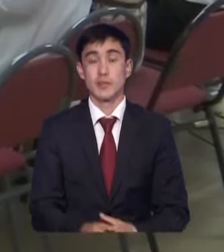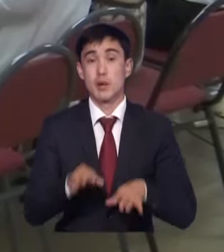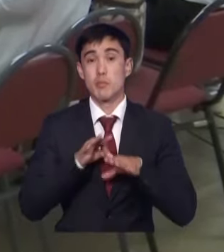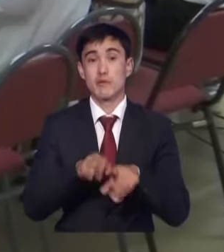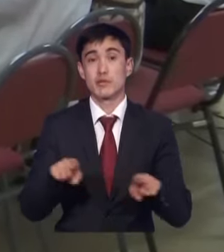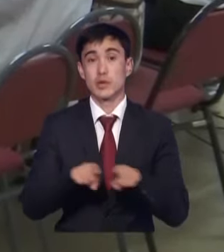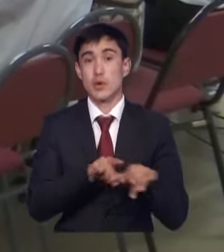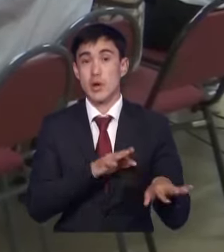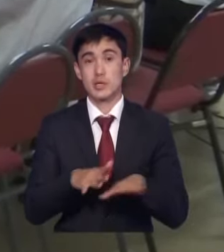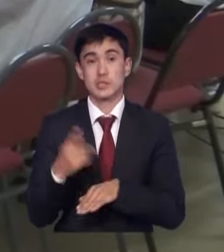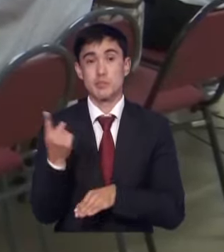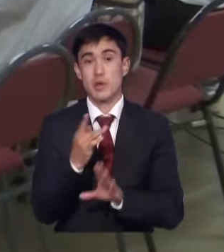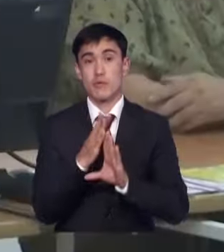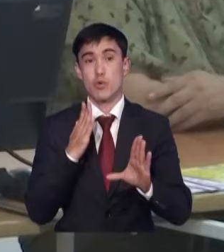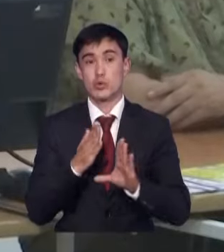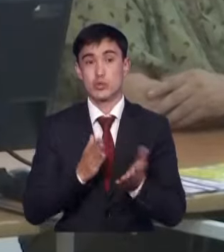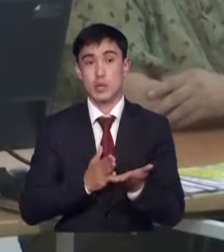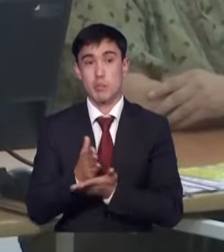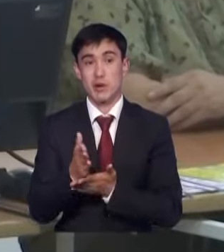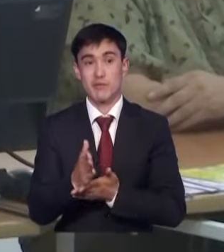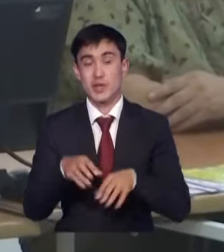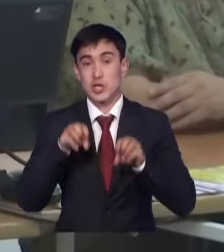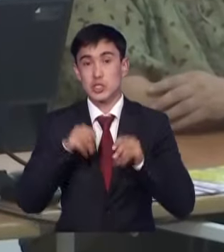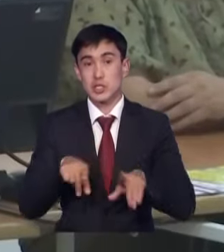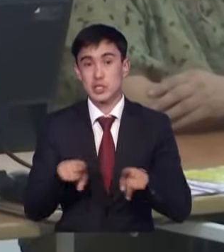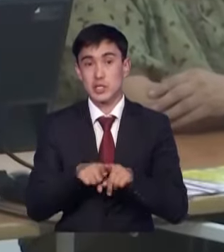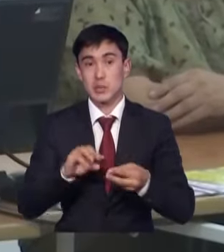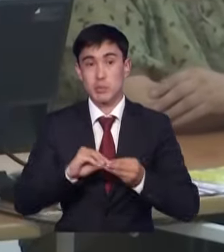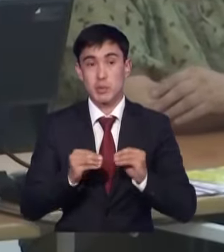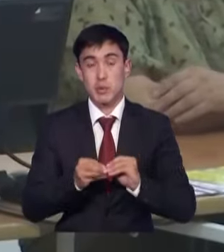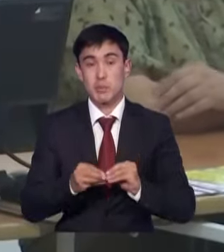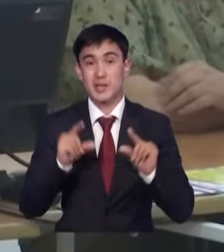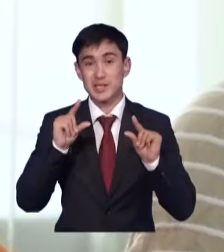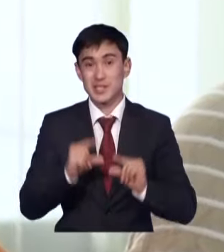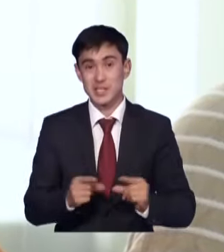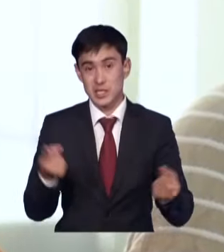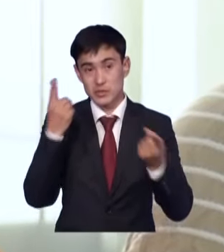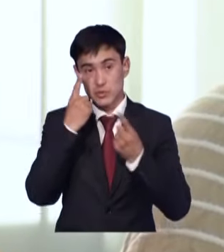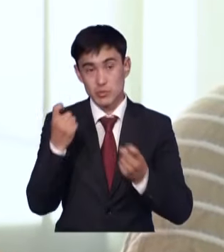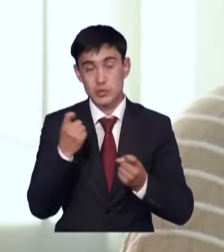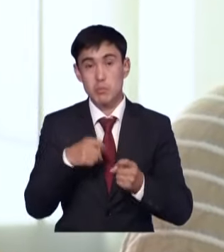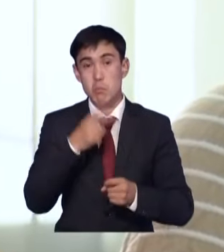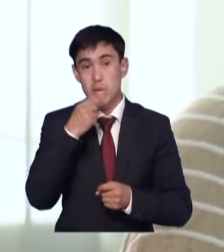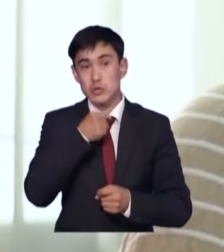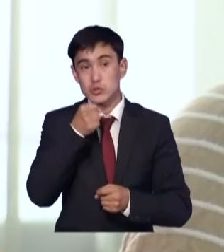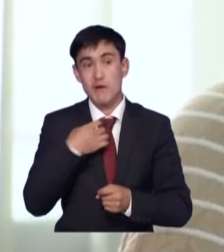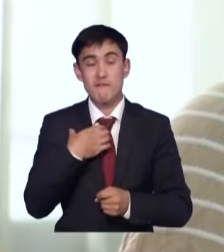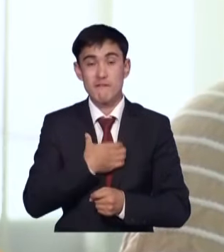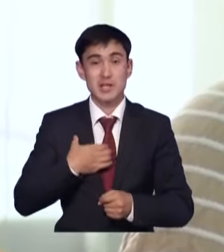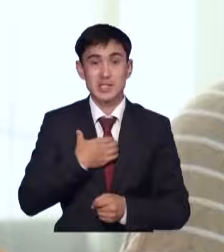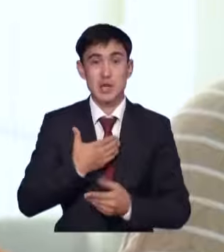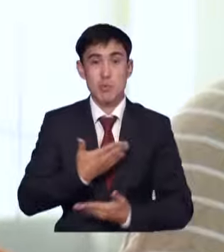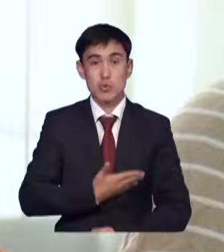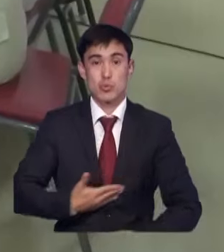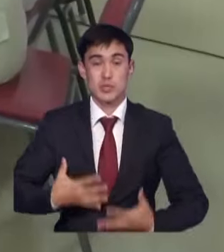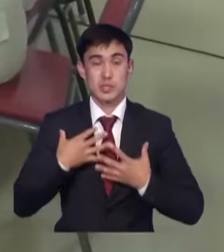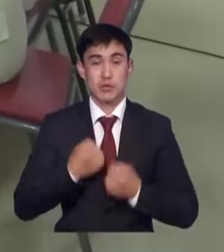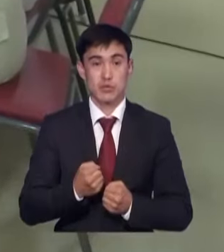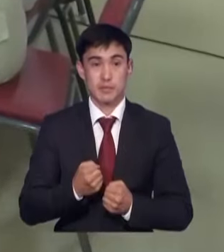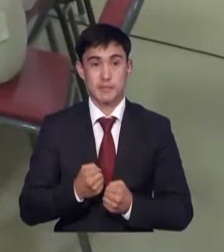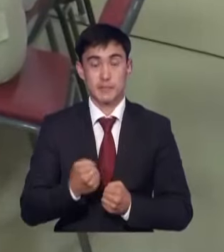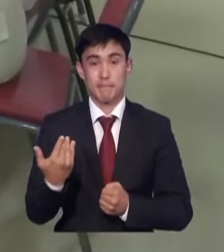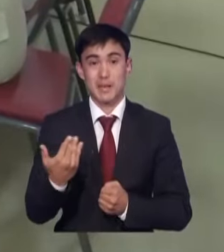Проведение такой акции в первую очередь направлено на решение таких проблем, как низкая осведомленность подростков о важности репродуктивного здоровья,